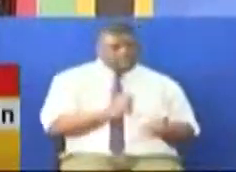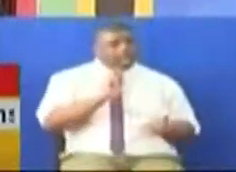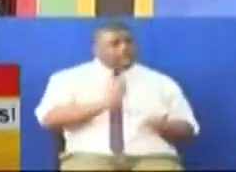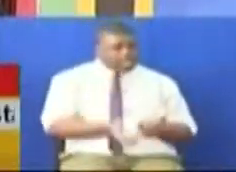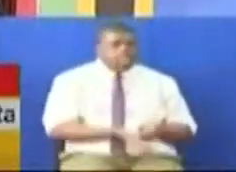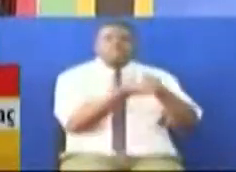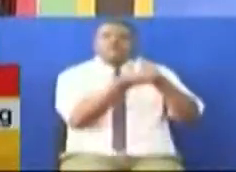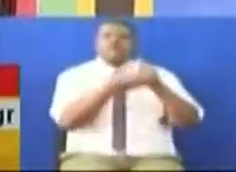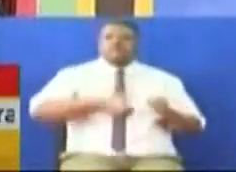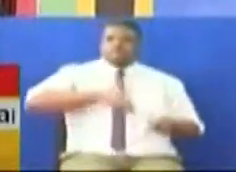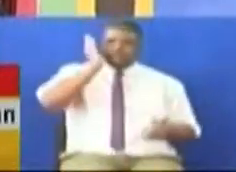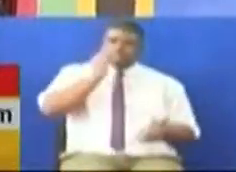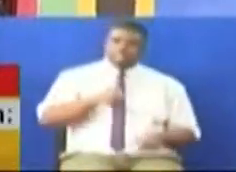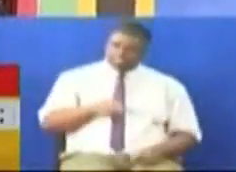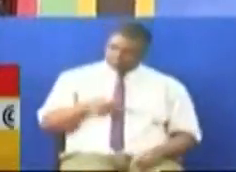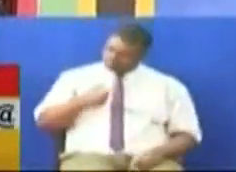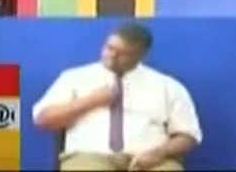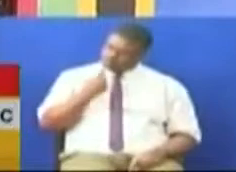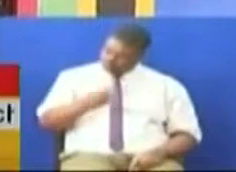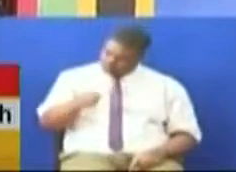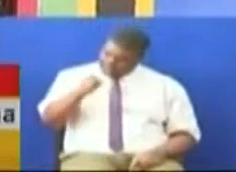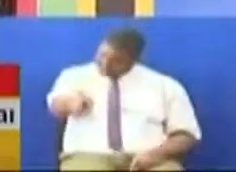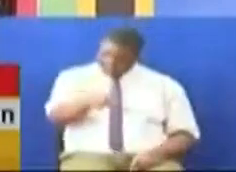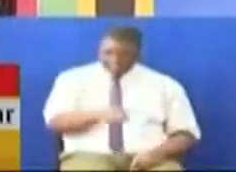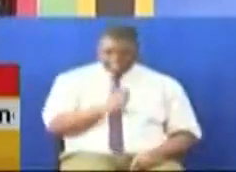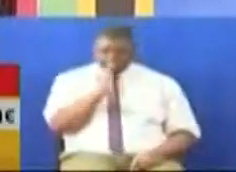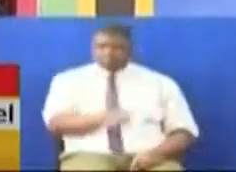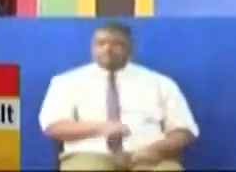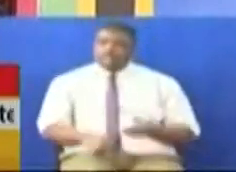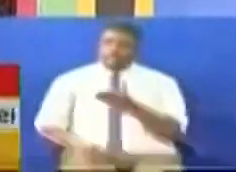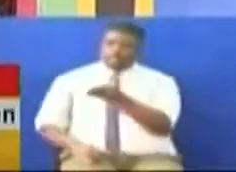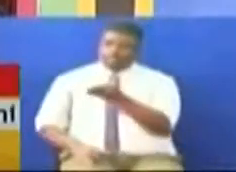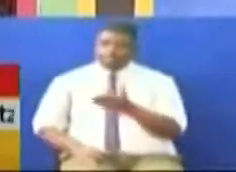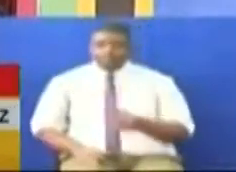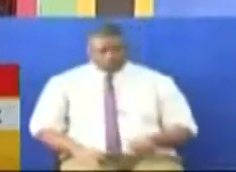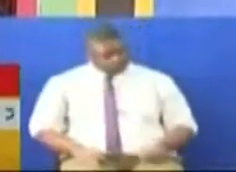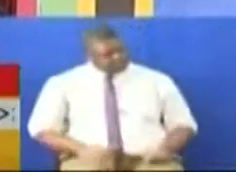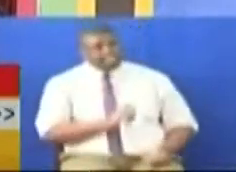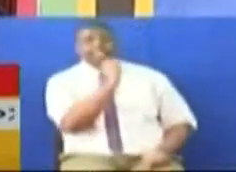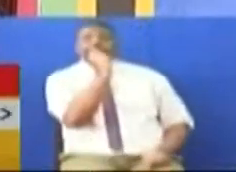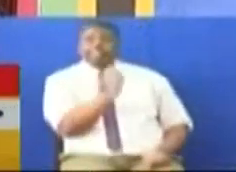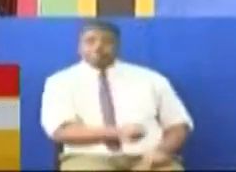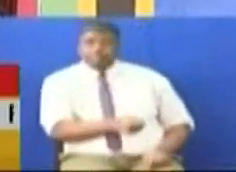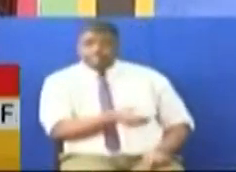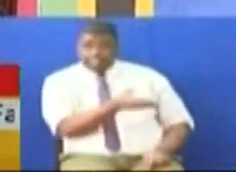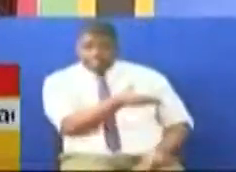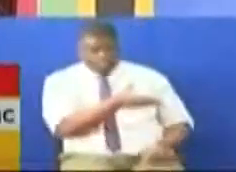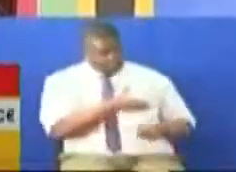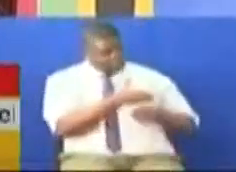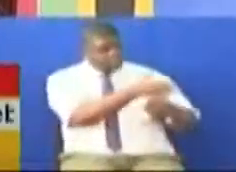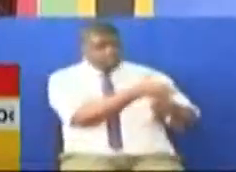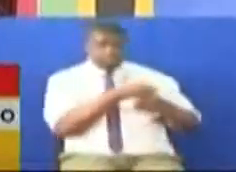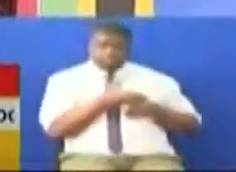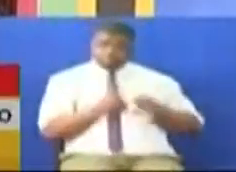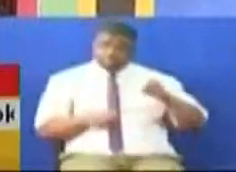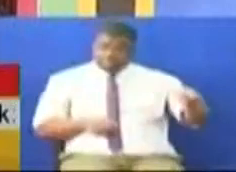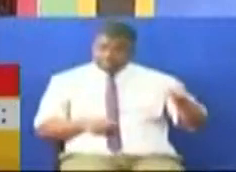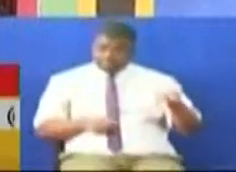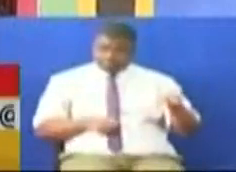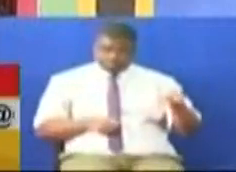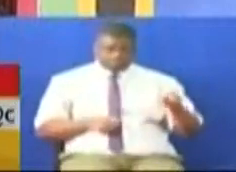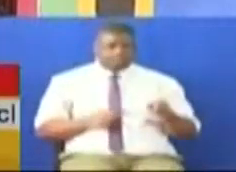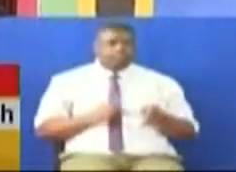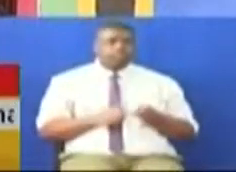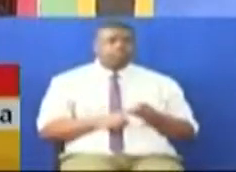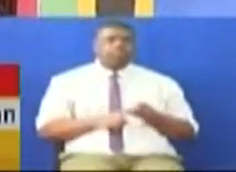ambacho tunakizungumza mheshimiwa spika. Lakini mheshimiwa spika, katika kampuni hii pia, katika kampuni